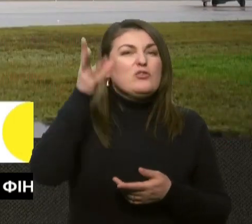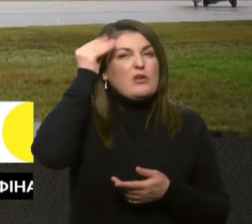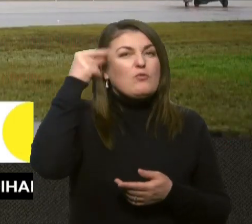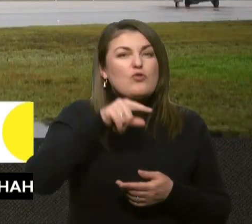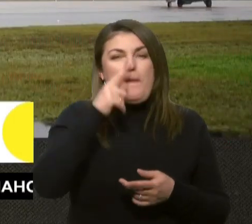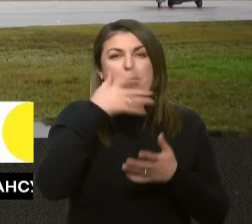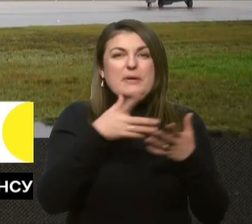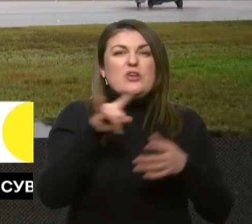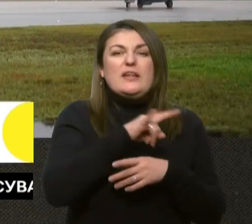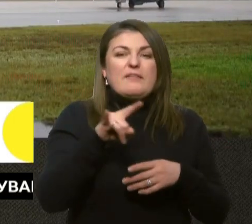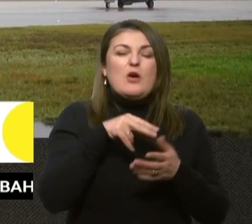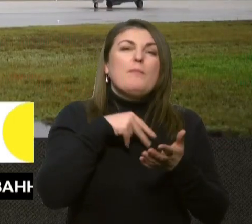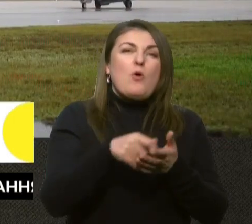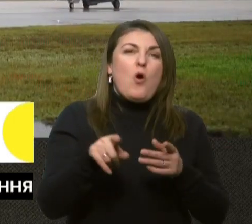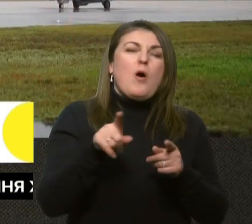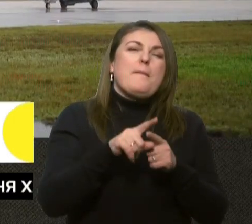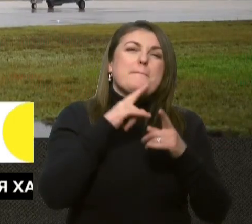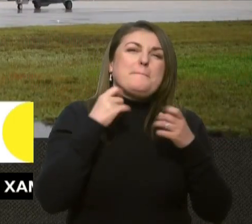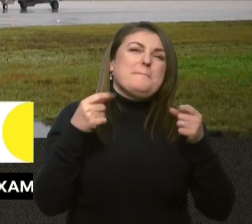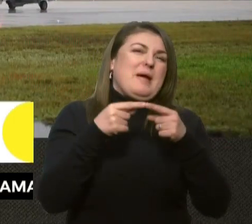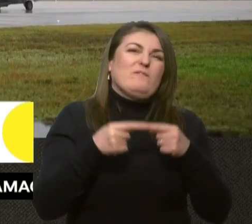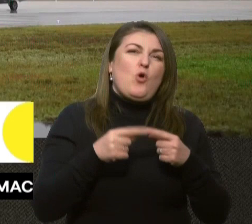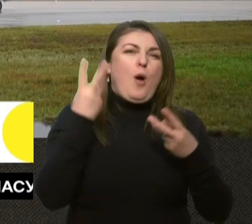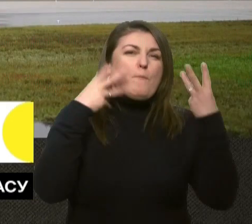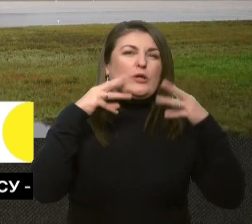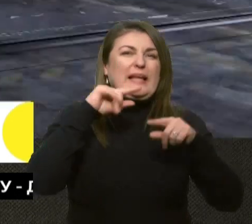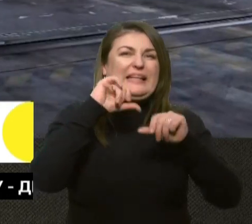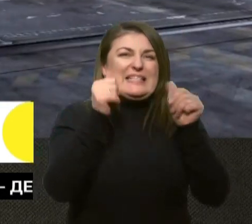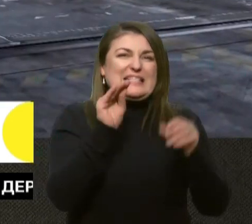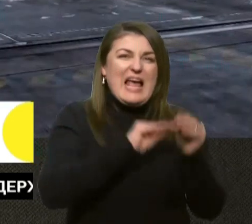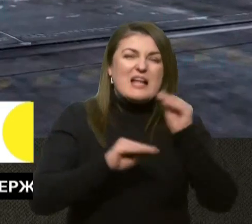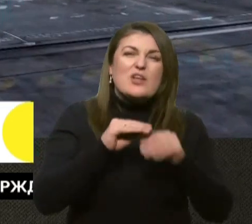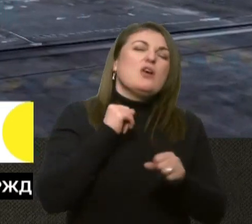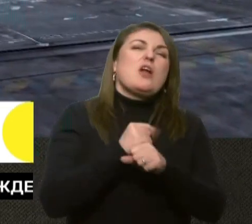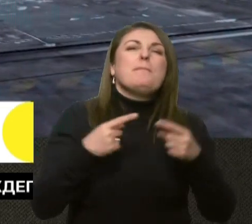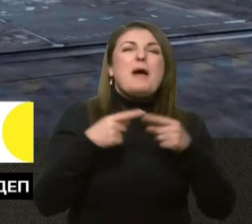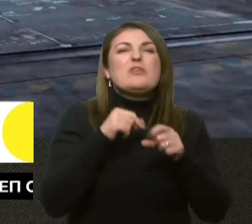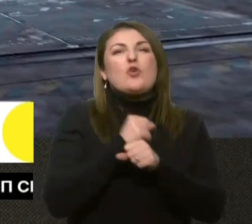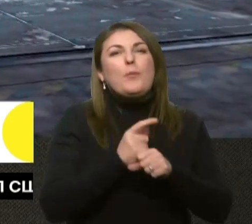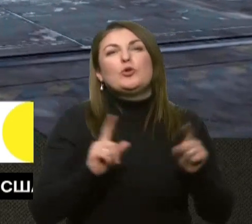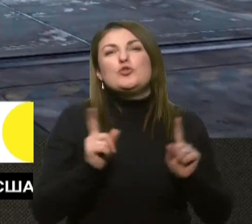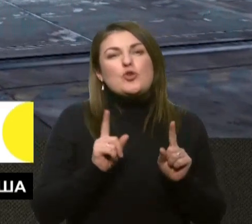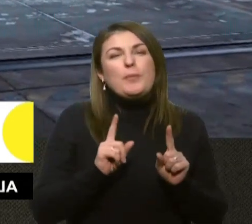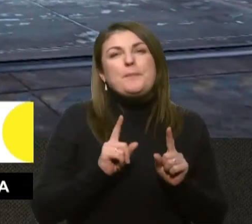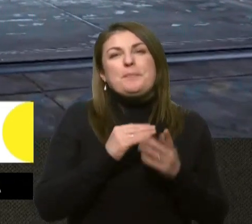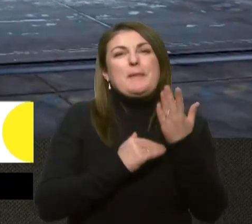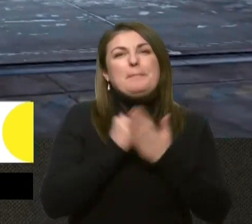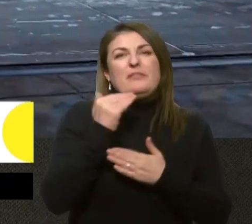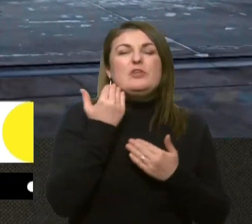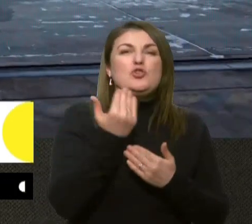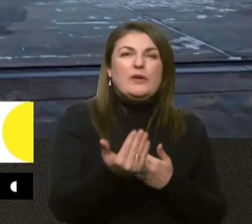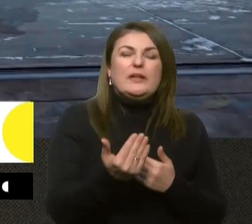того, що більшість літаків проходили певну модернізацію і робили певні роботи для того, щоб підвищувати